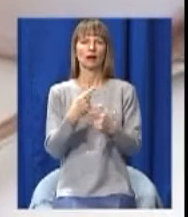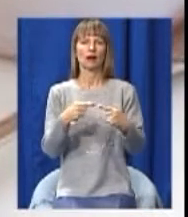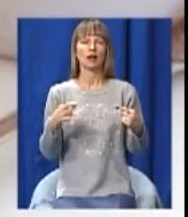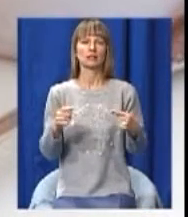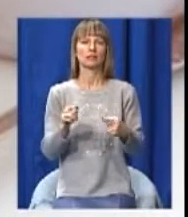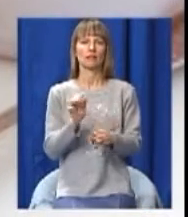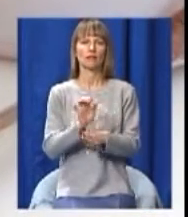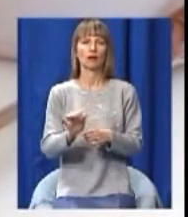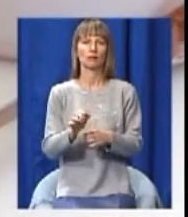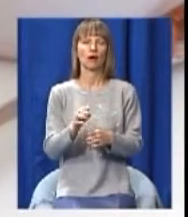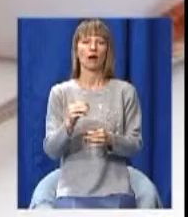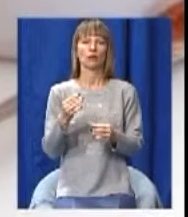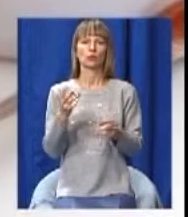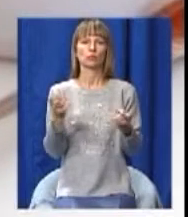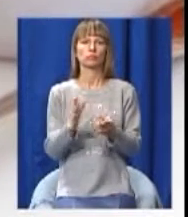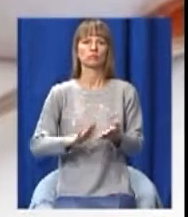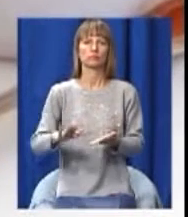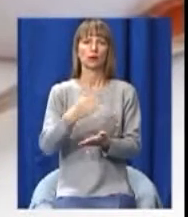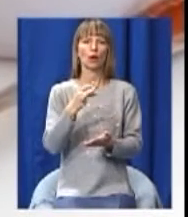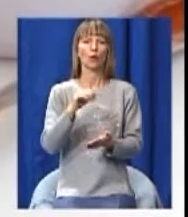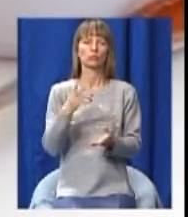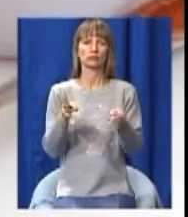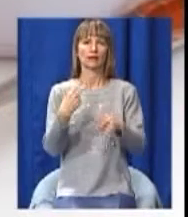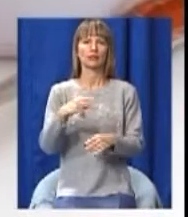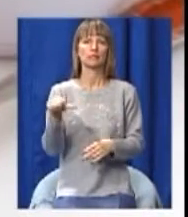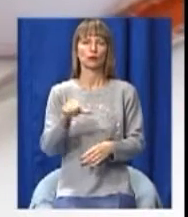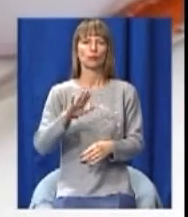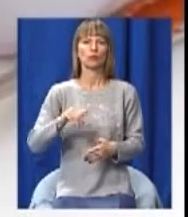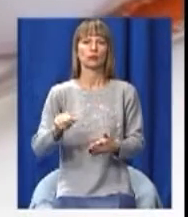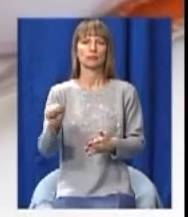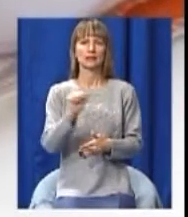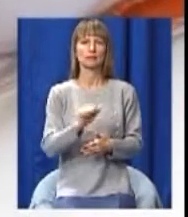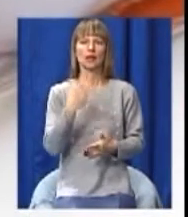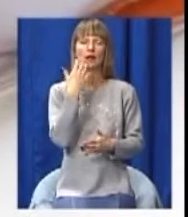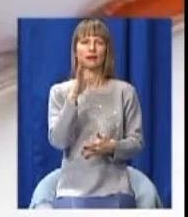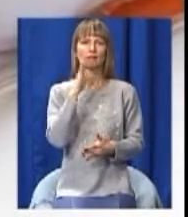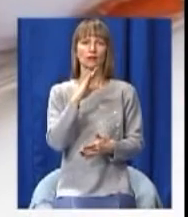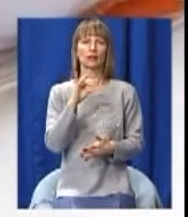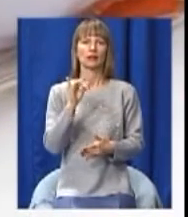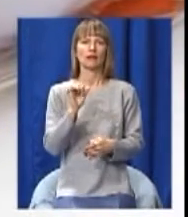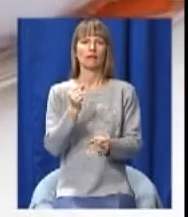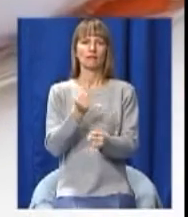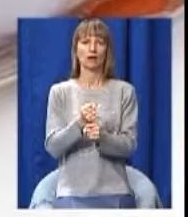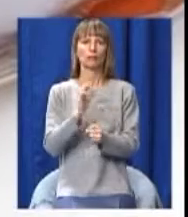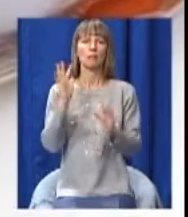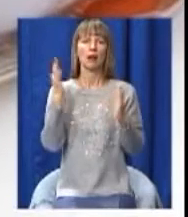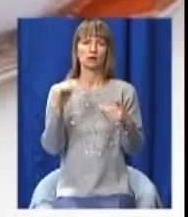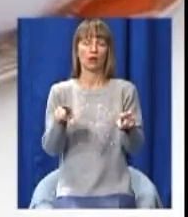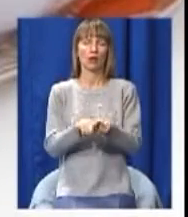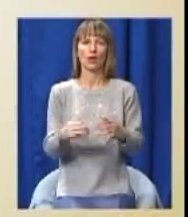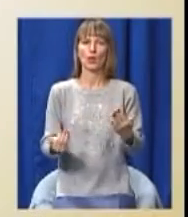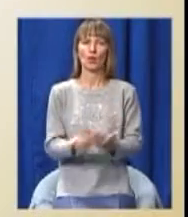нанести на поверхню шар йогурту і залишити на 20 хвилин. Потім змити гарячою водою і виріб буде блищати як